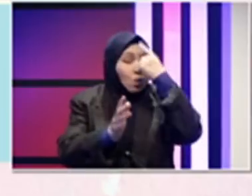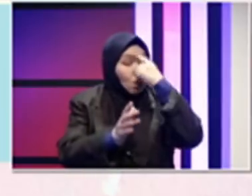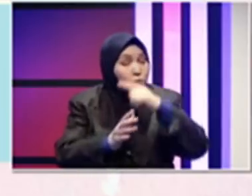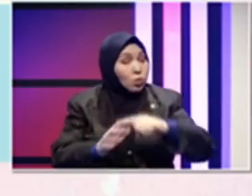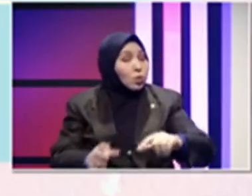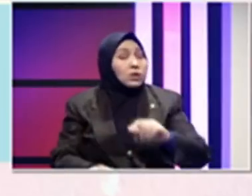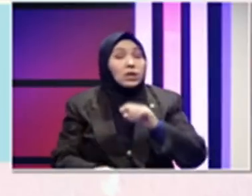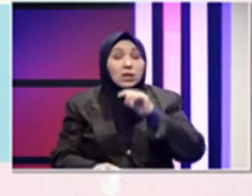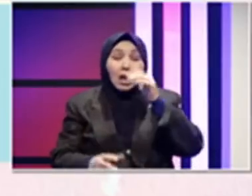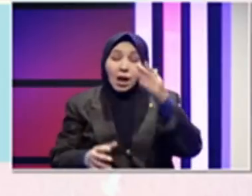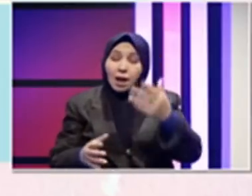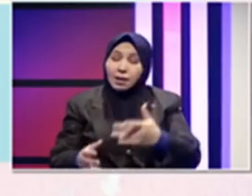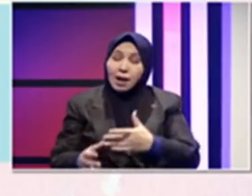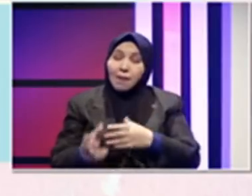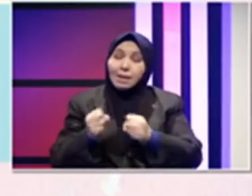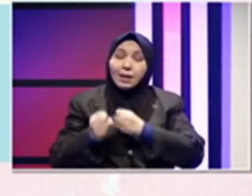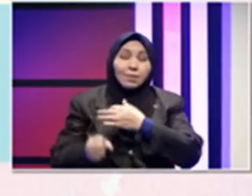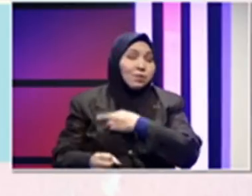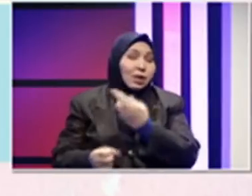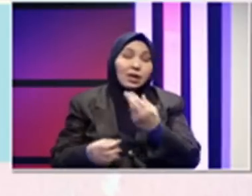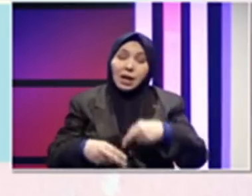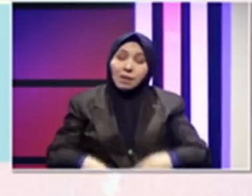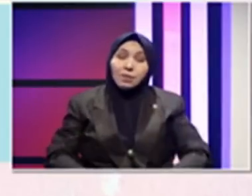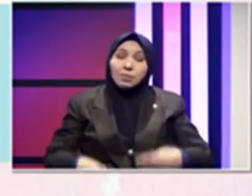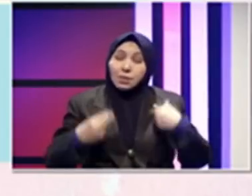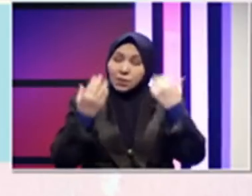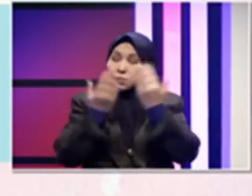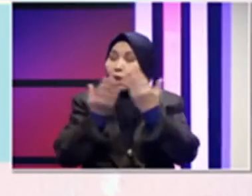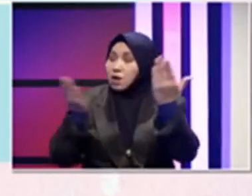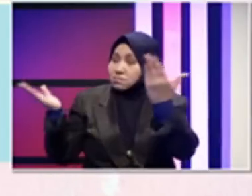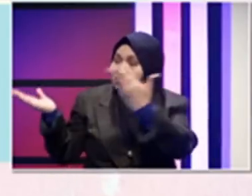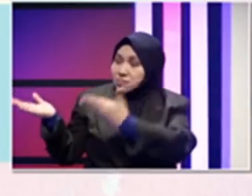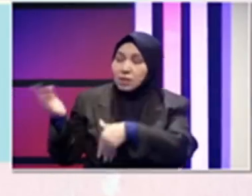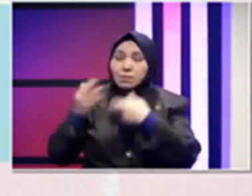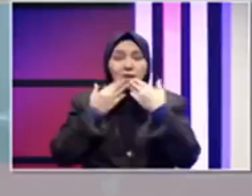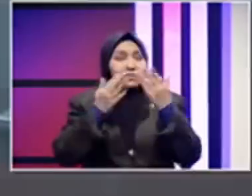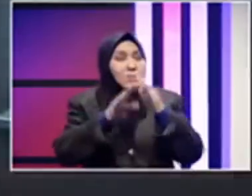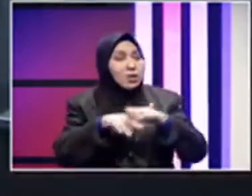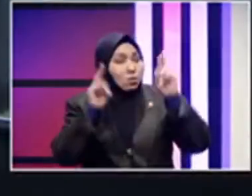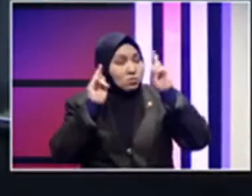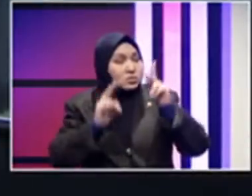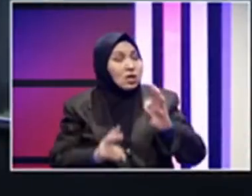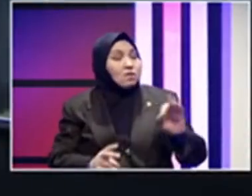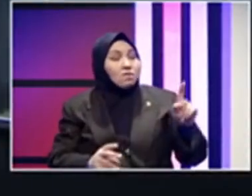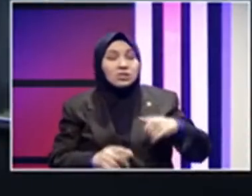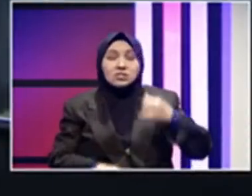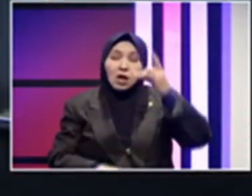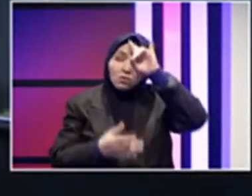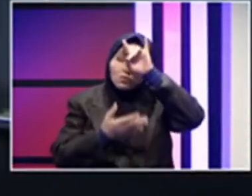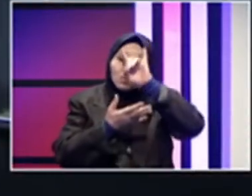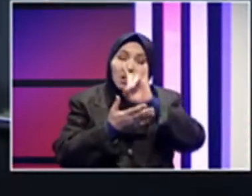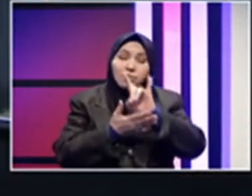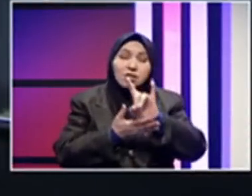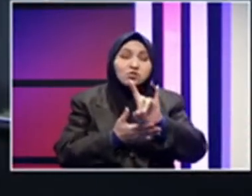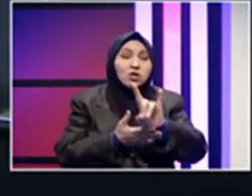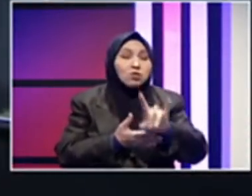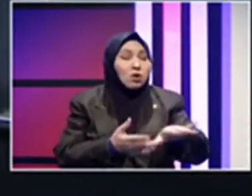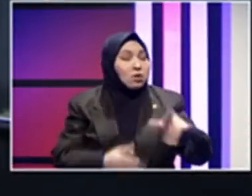tidak mengalami kerugian dalam kehidupan. Kita berdoa, Ustaz. Terima kasih kepada Ustaz. A'udzubillahi minasyaitonirrajim.